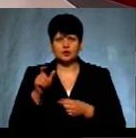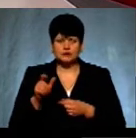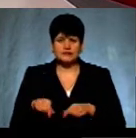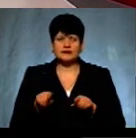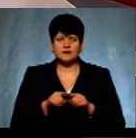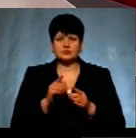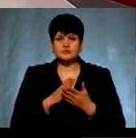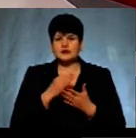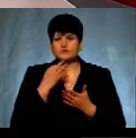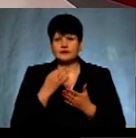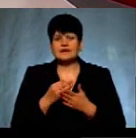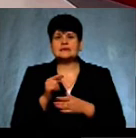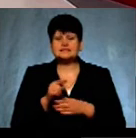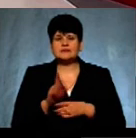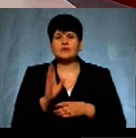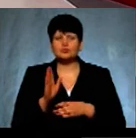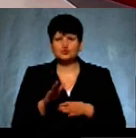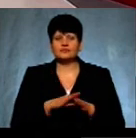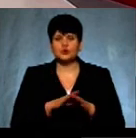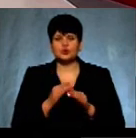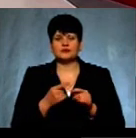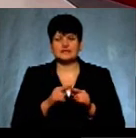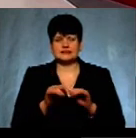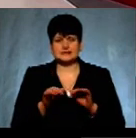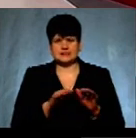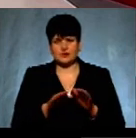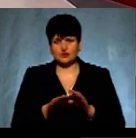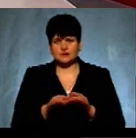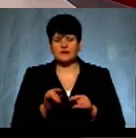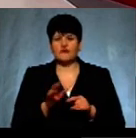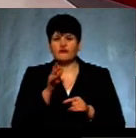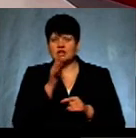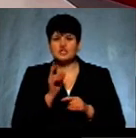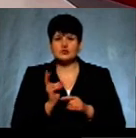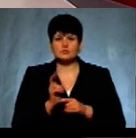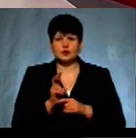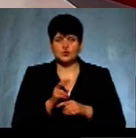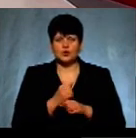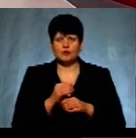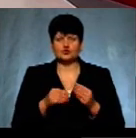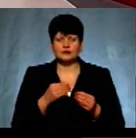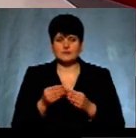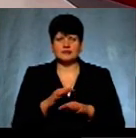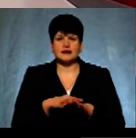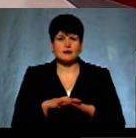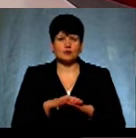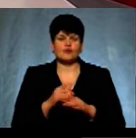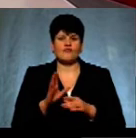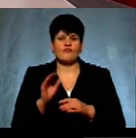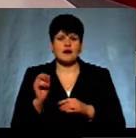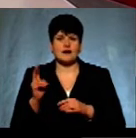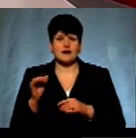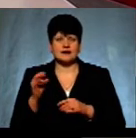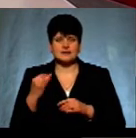несе відповідальність за те, що вона буде виконувати ці заходи, вчасно йти до роботодавця, чи на ярмарку вакансій, чи, наприклад,